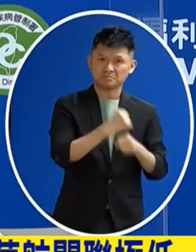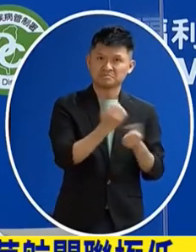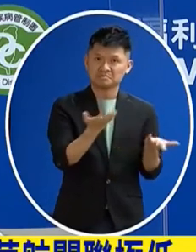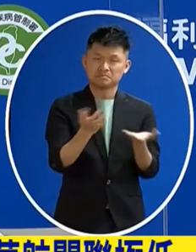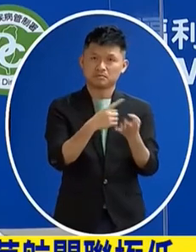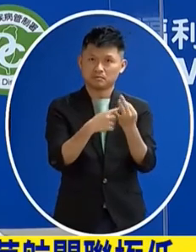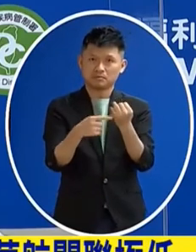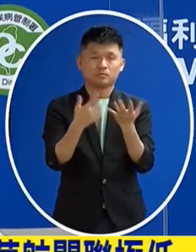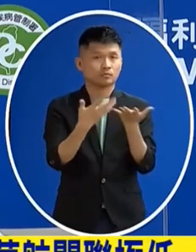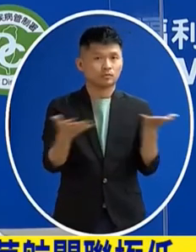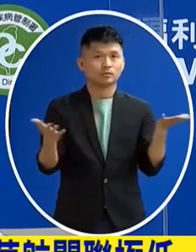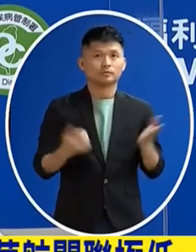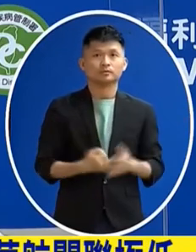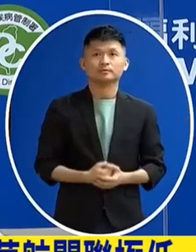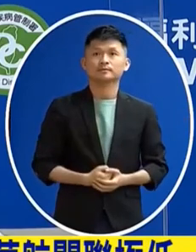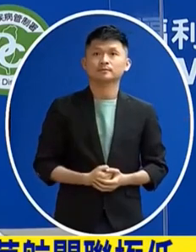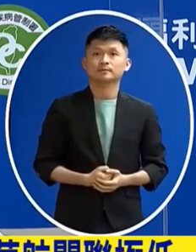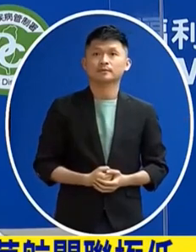做。